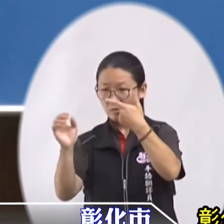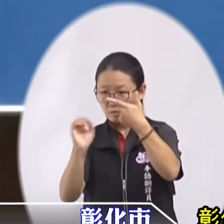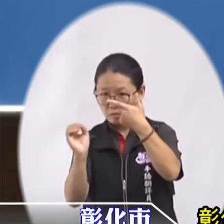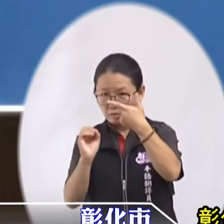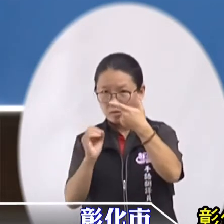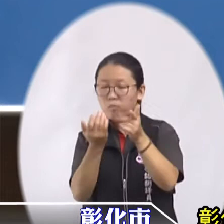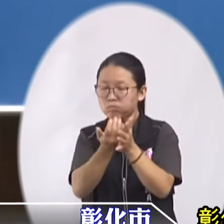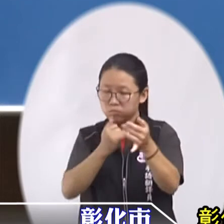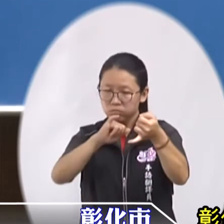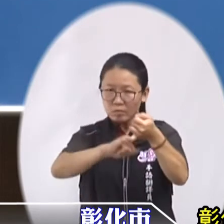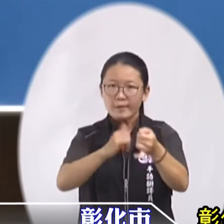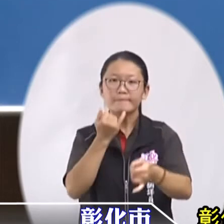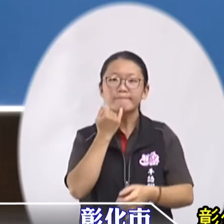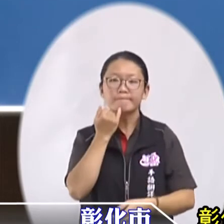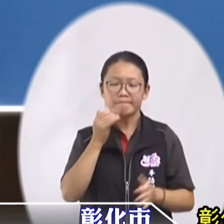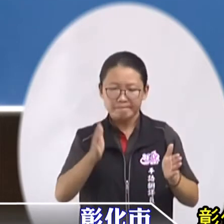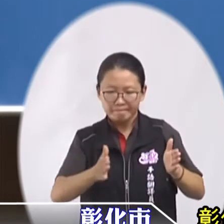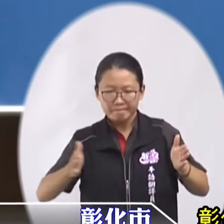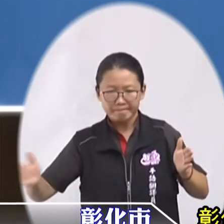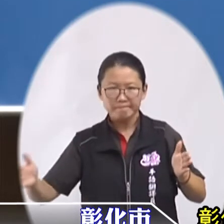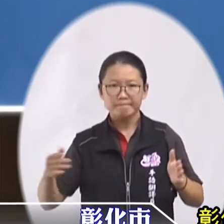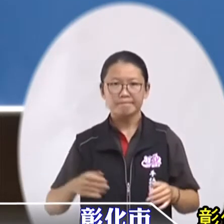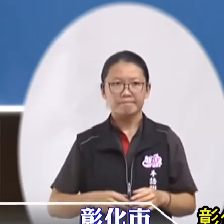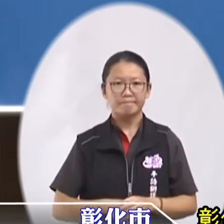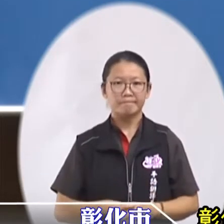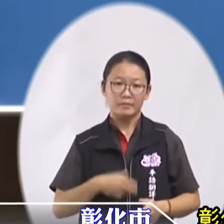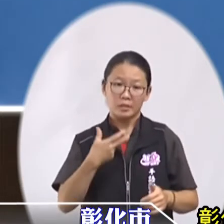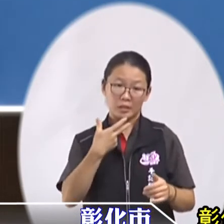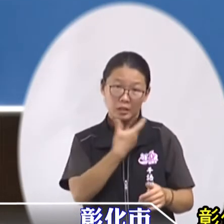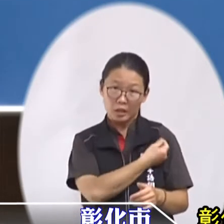那我这个延长时间开打的话，会是在